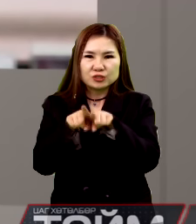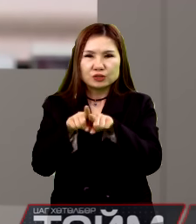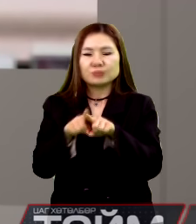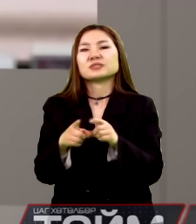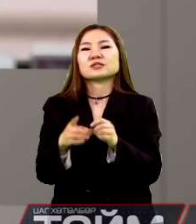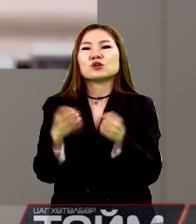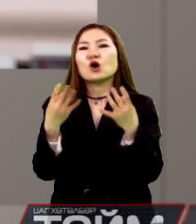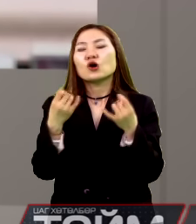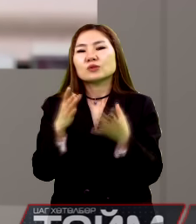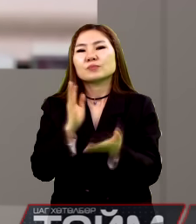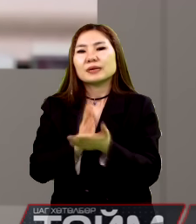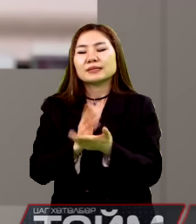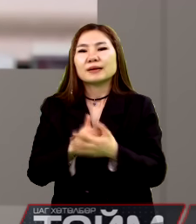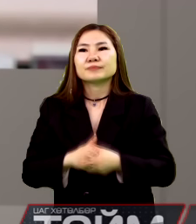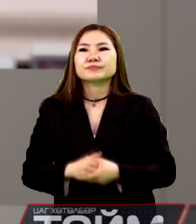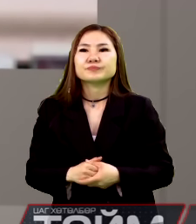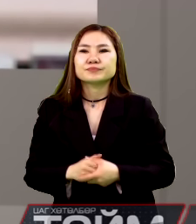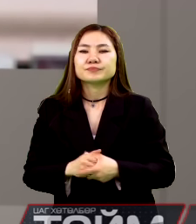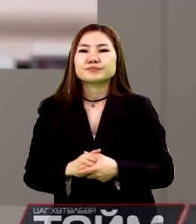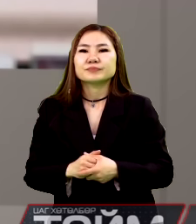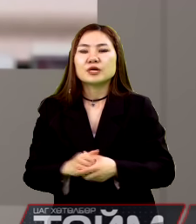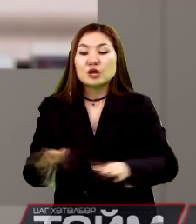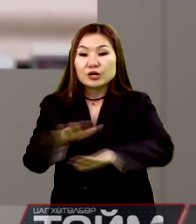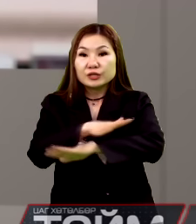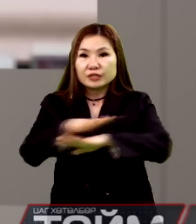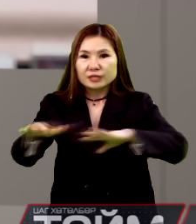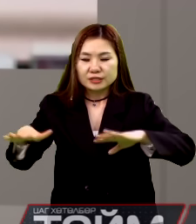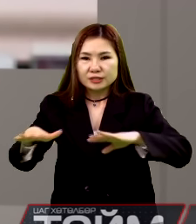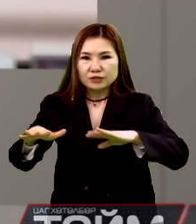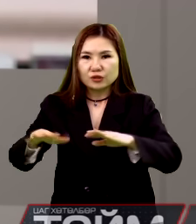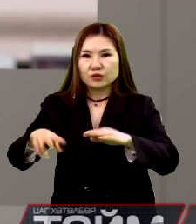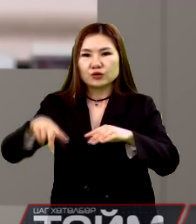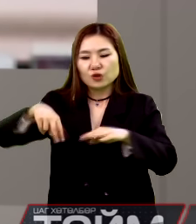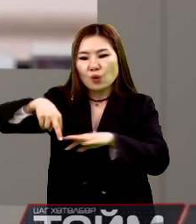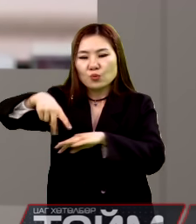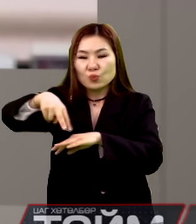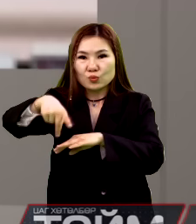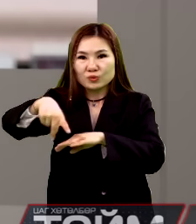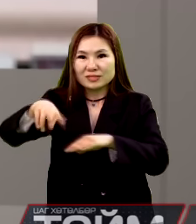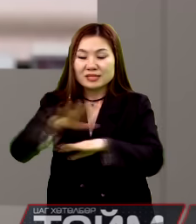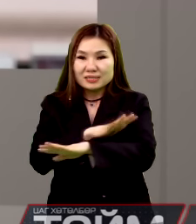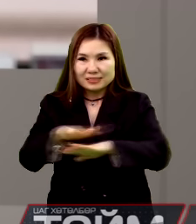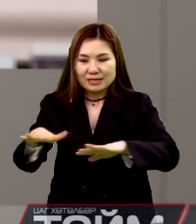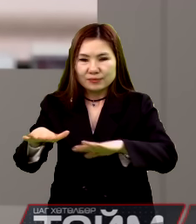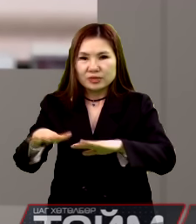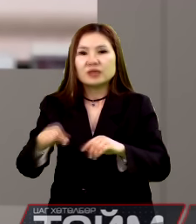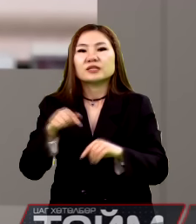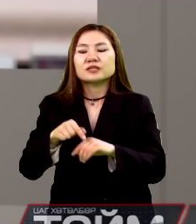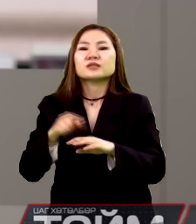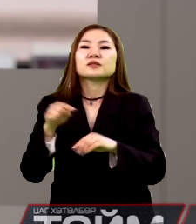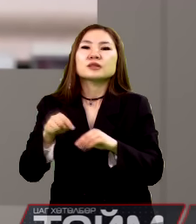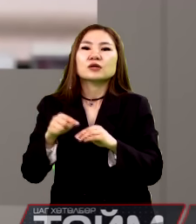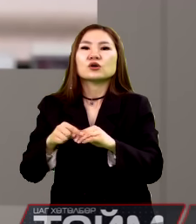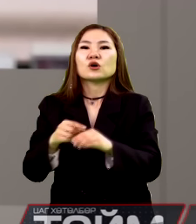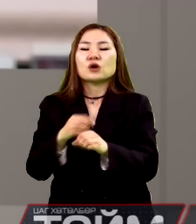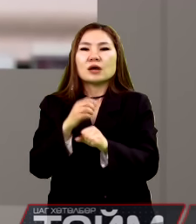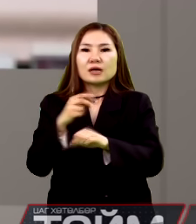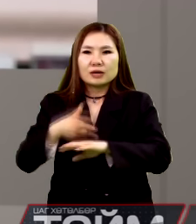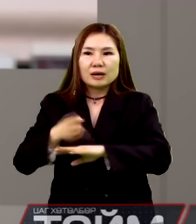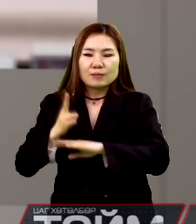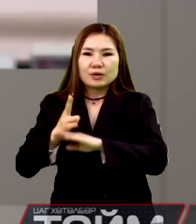их байна гэдгийг бол хотын дарга хүндэж байгаа тийм бас нэг нийтийн эзэмшлийн ийм одоо явган хүний зам байж байгаа. Гэтэл нэг кам нэг аж ахуй нэгж